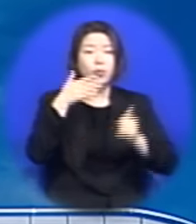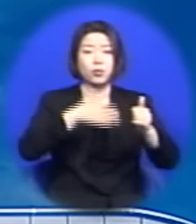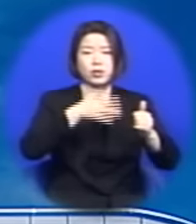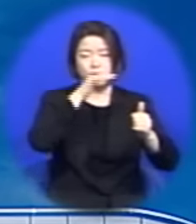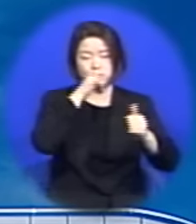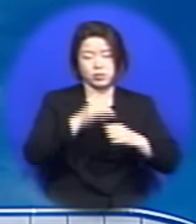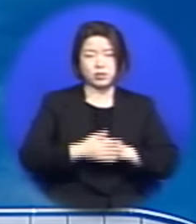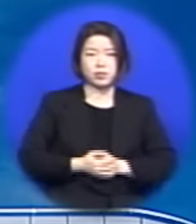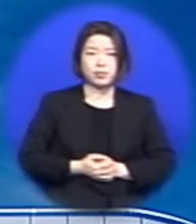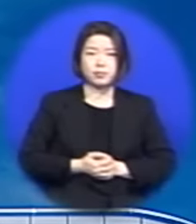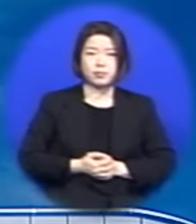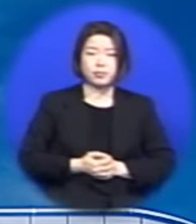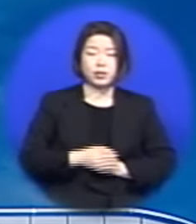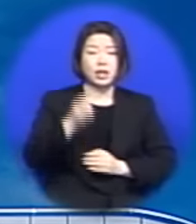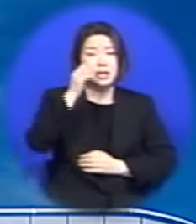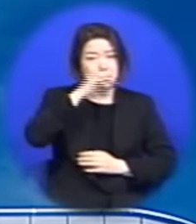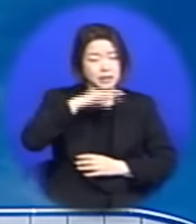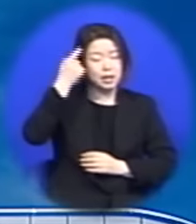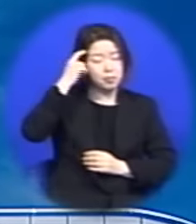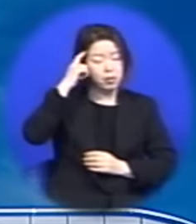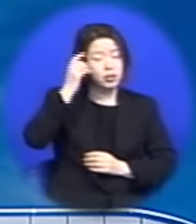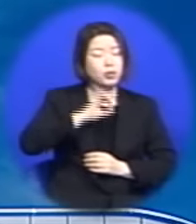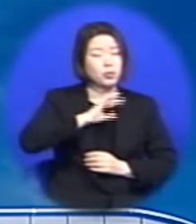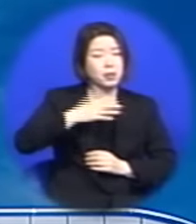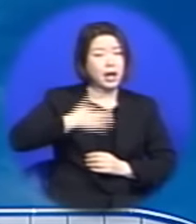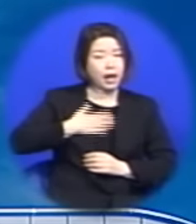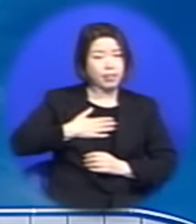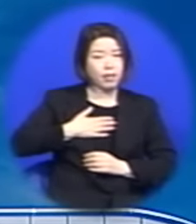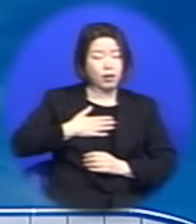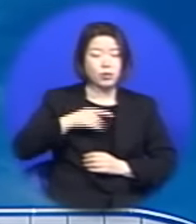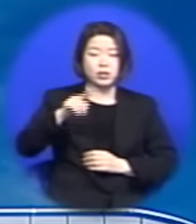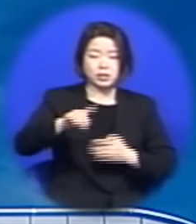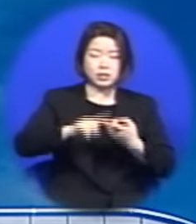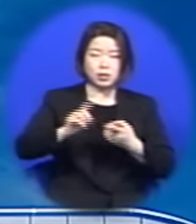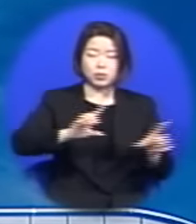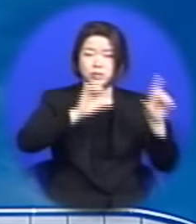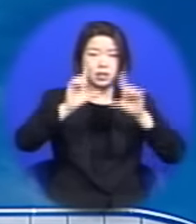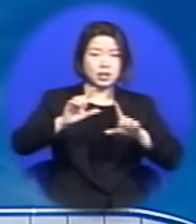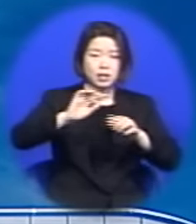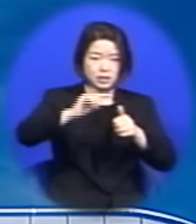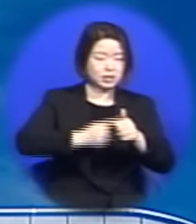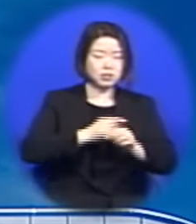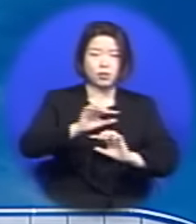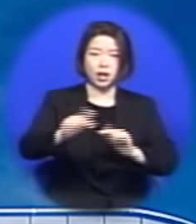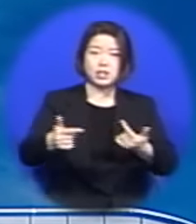거예요 그저 머리로만 의식했다 그대로 사라지는게 아니기 때문에